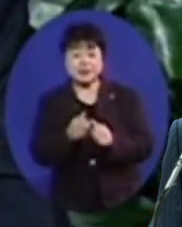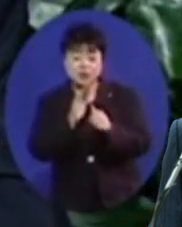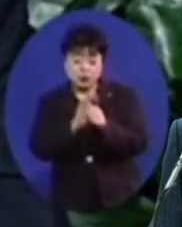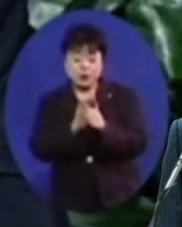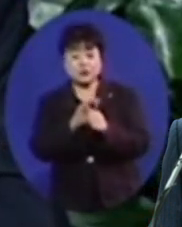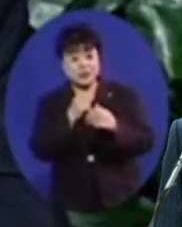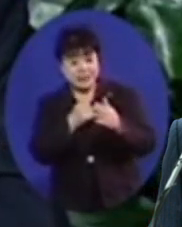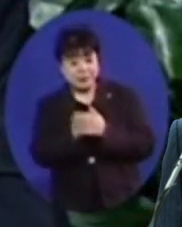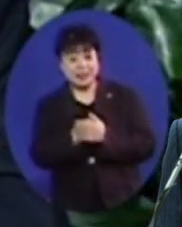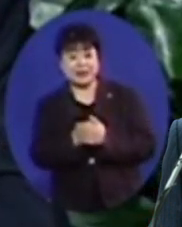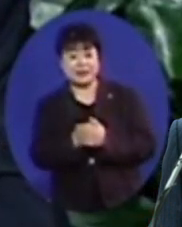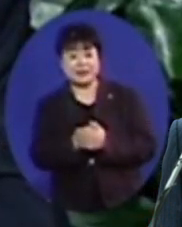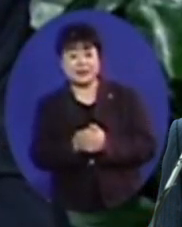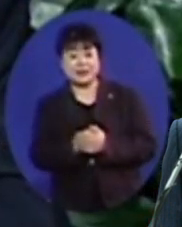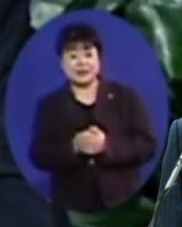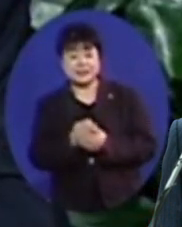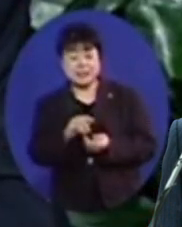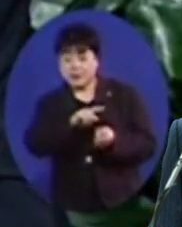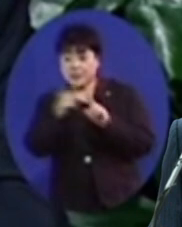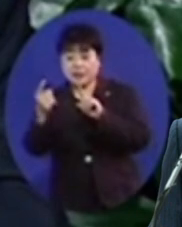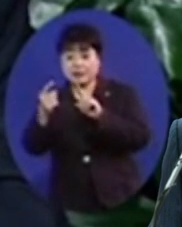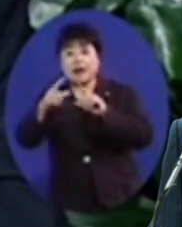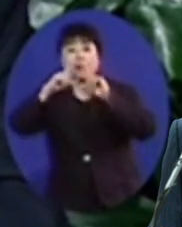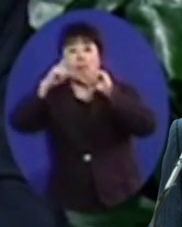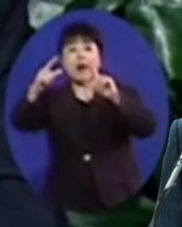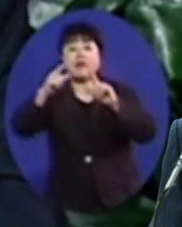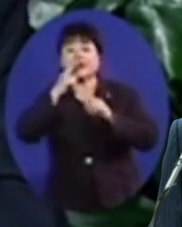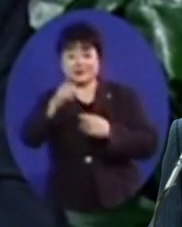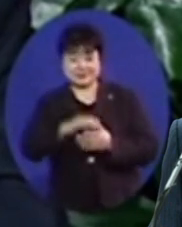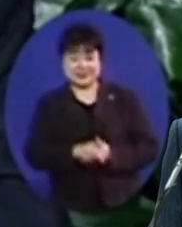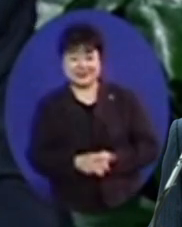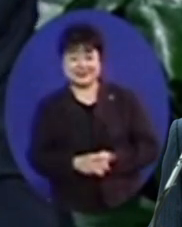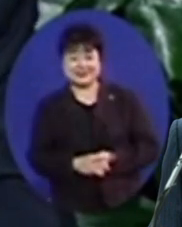도와주셔서 환자가 살아났다고 고백했습니다.